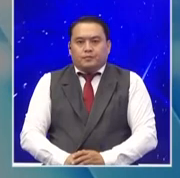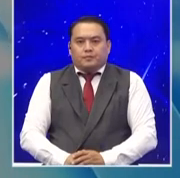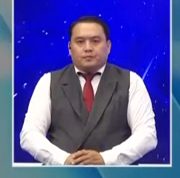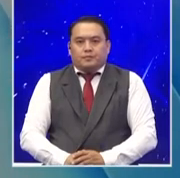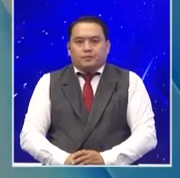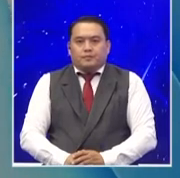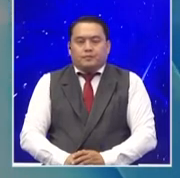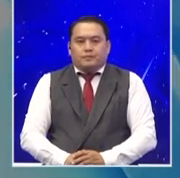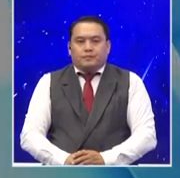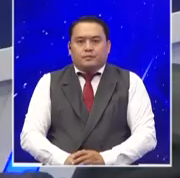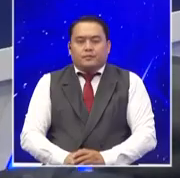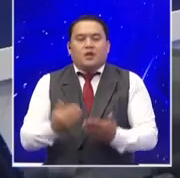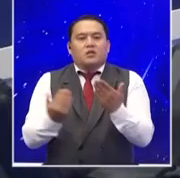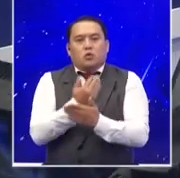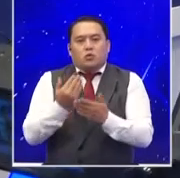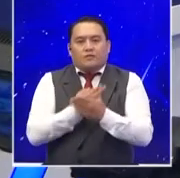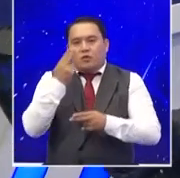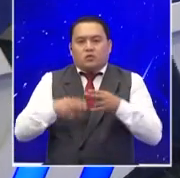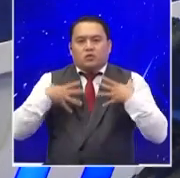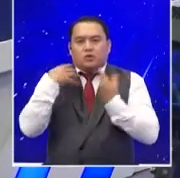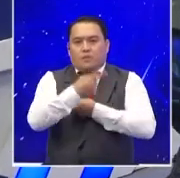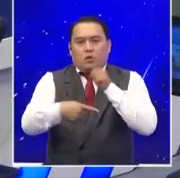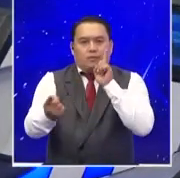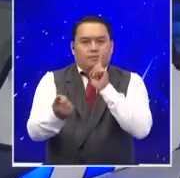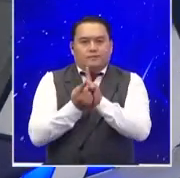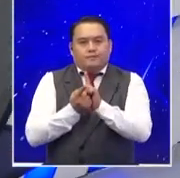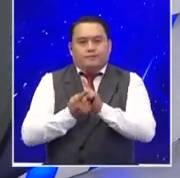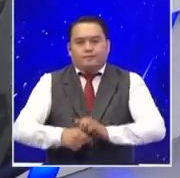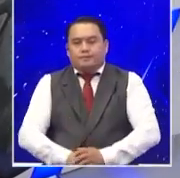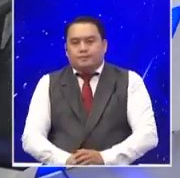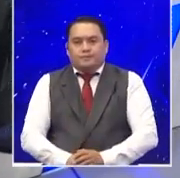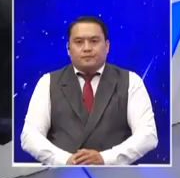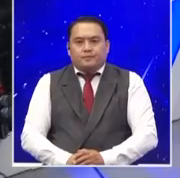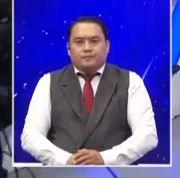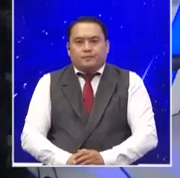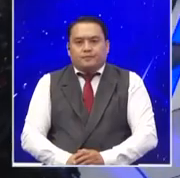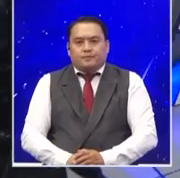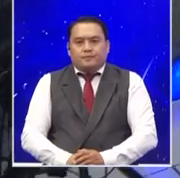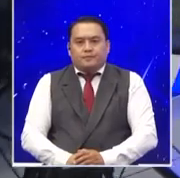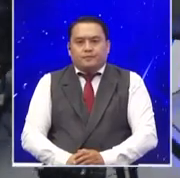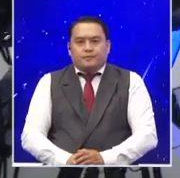Такова картина на сегодня. Я с вами прощаюсь. Увидимся завтра.